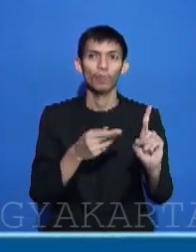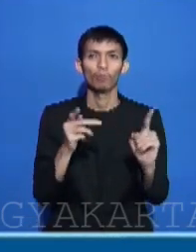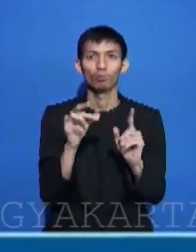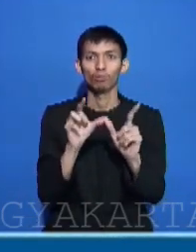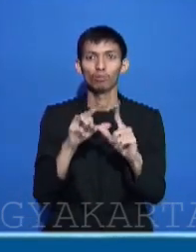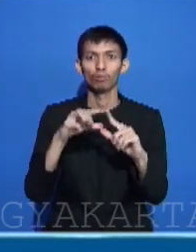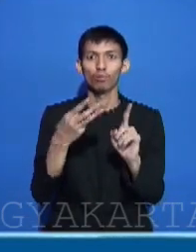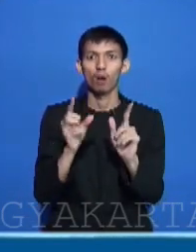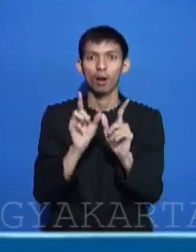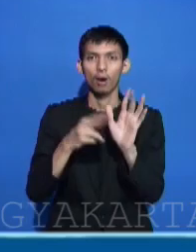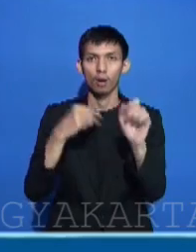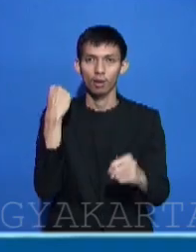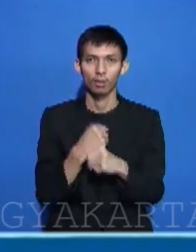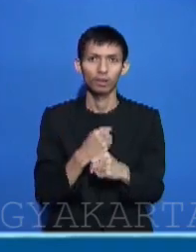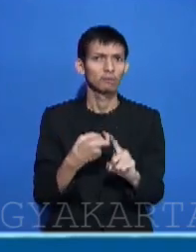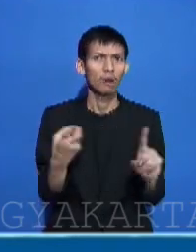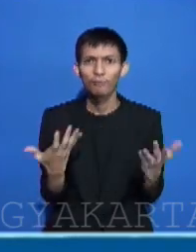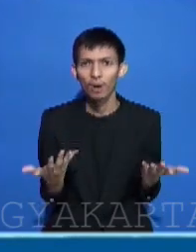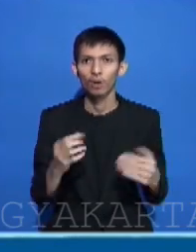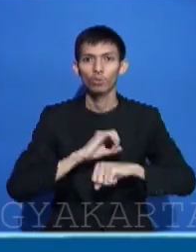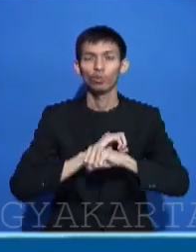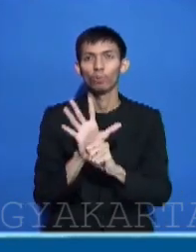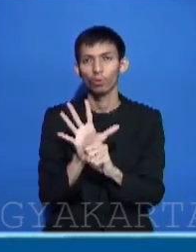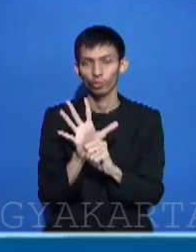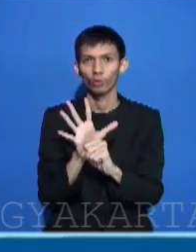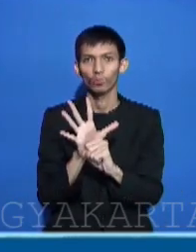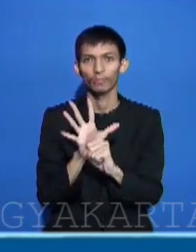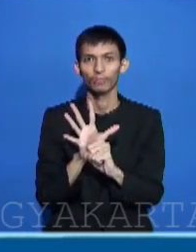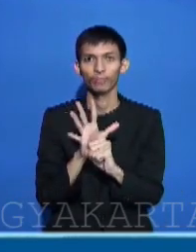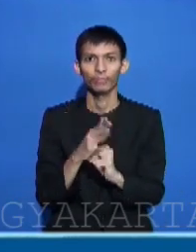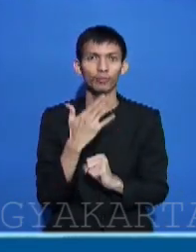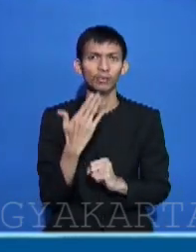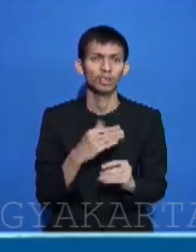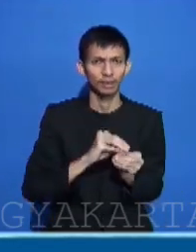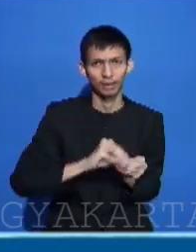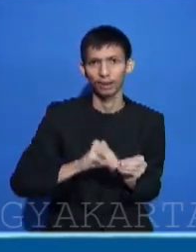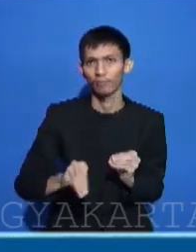Kulon Progo jenis yang tanaman pisang ingkang dipun tanam